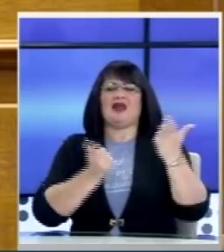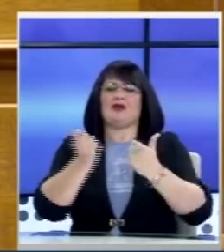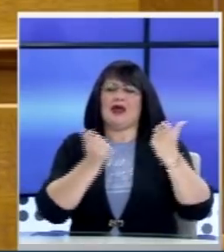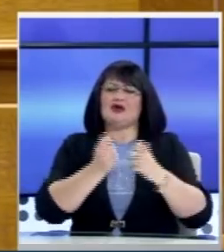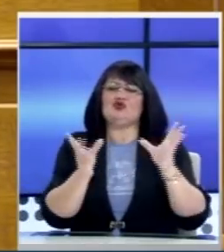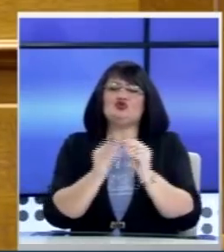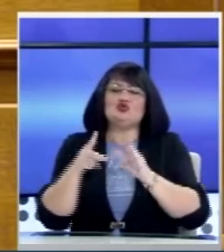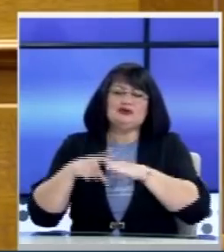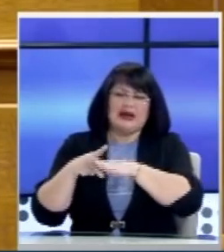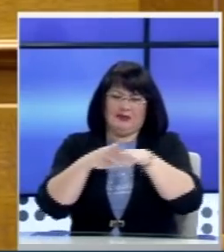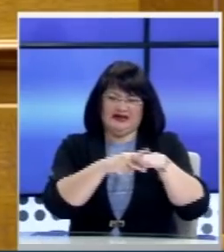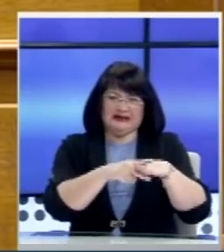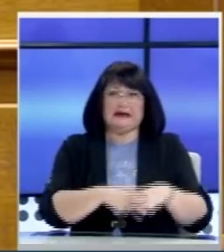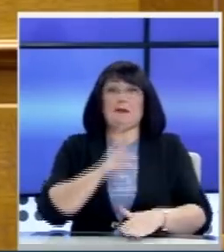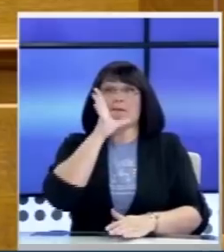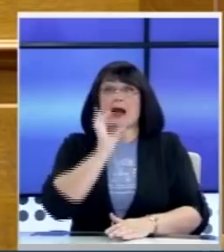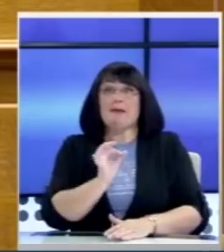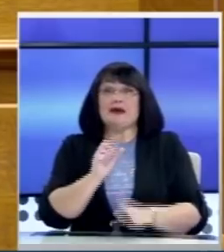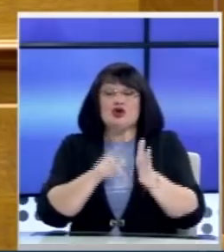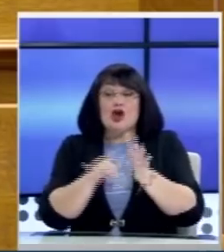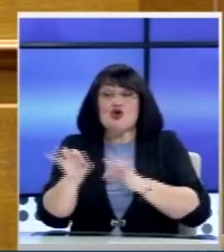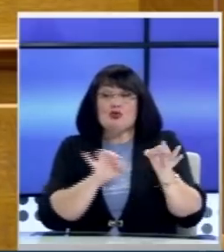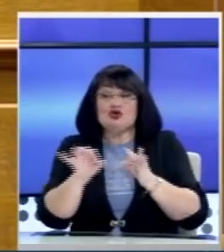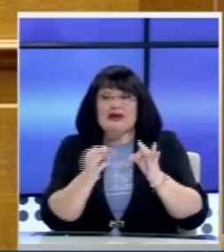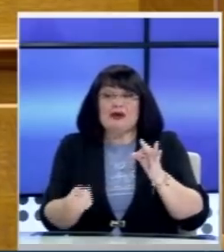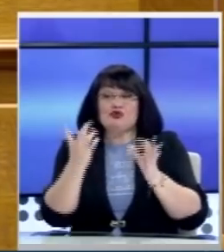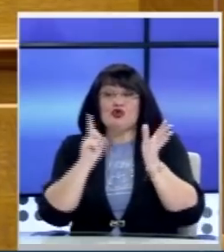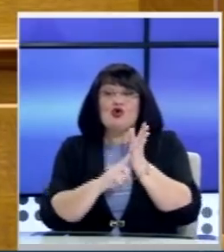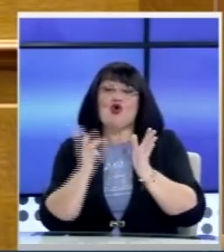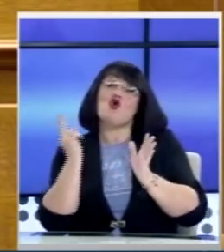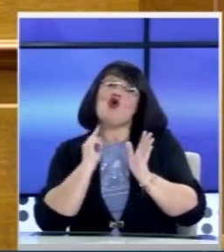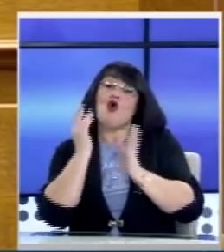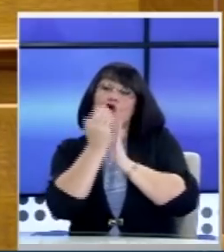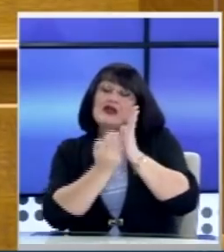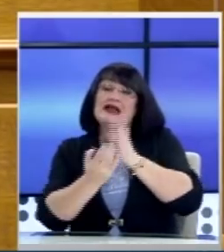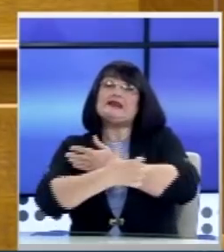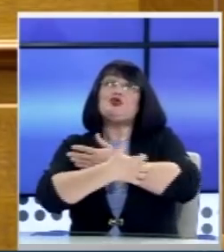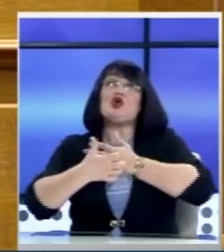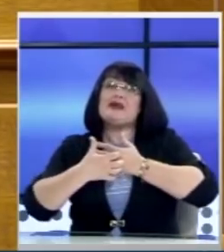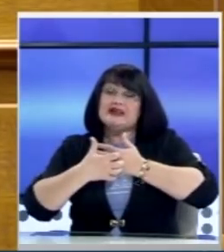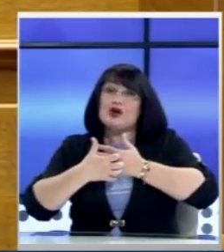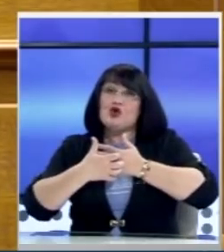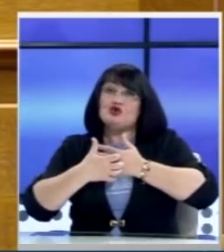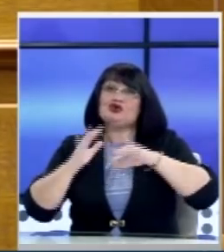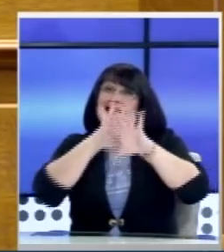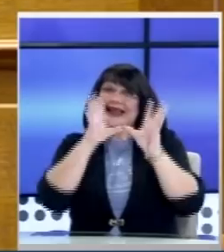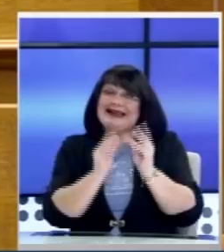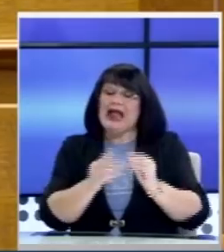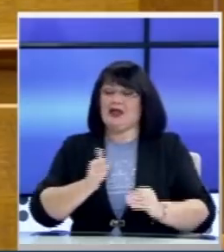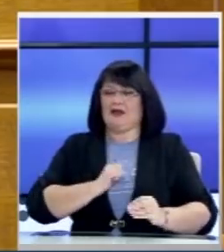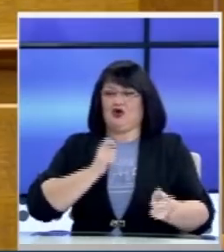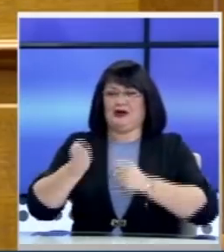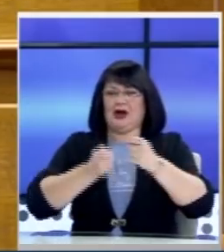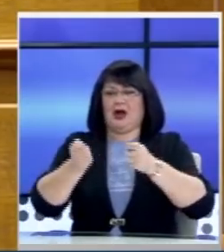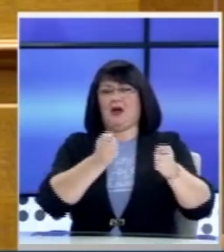τράπεζες. Ενώ στην πραγματικότητα το νομοσχέδιο για το νέο πτωχευτικό κώδικα αφορά το σύνολο του ιδιωτικού χρέους των